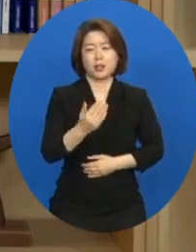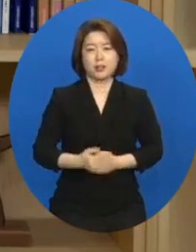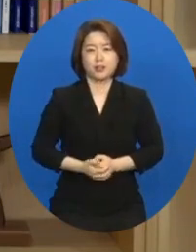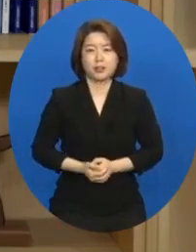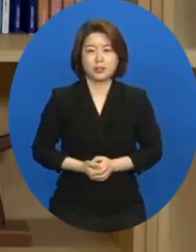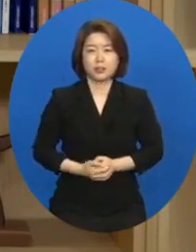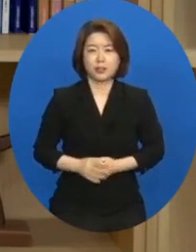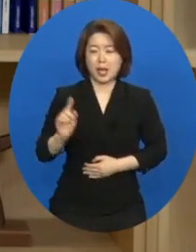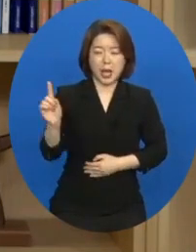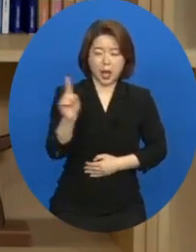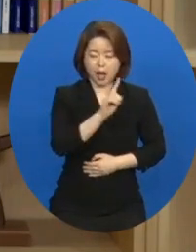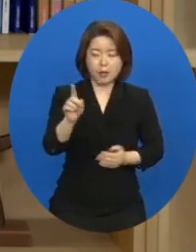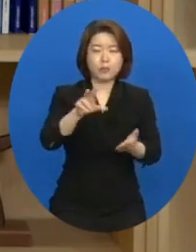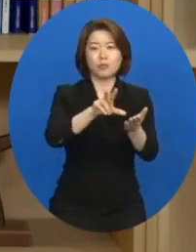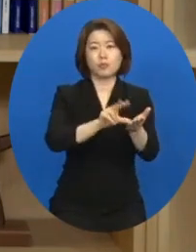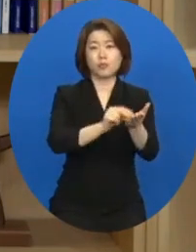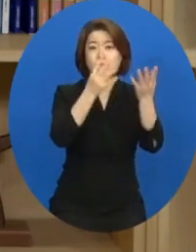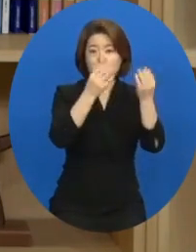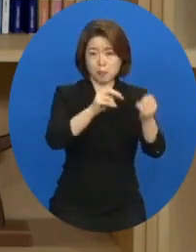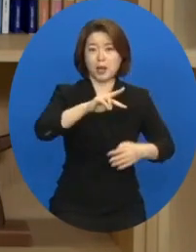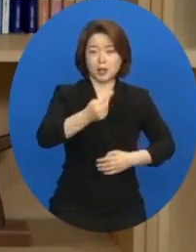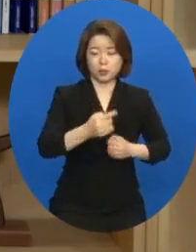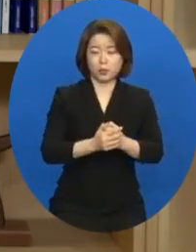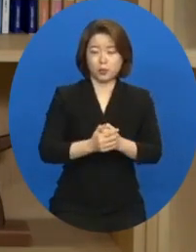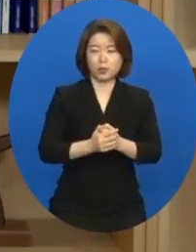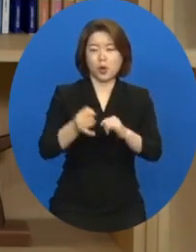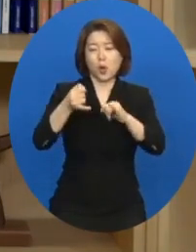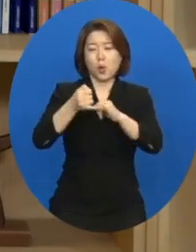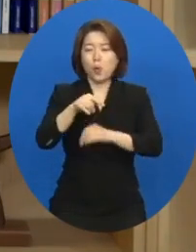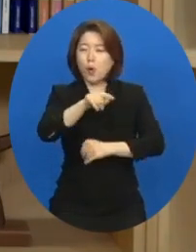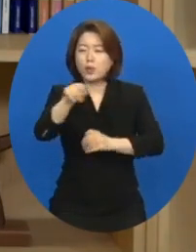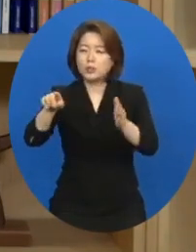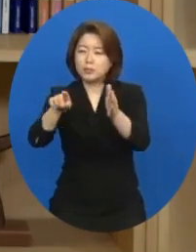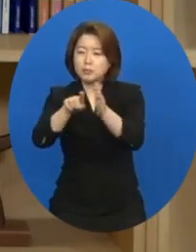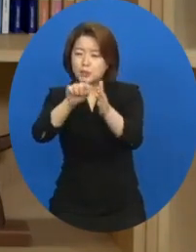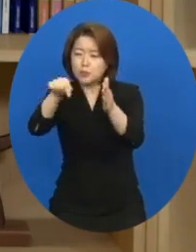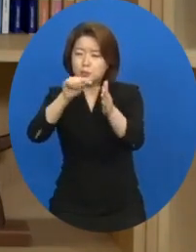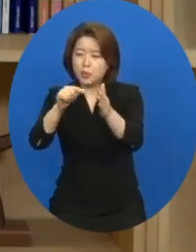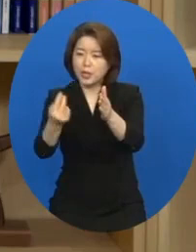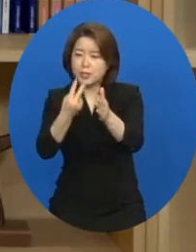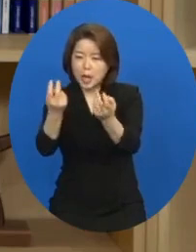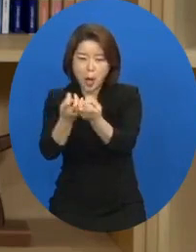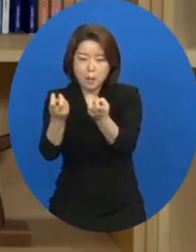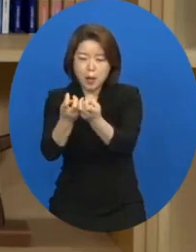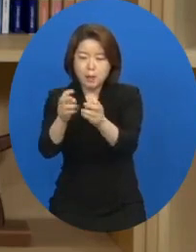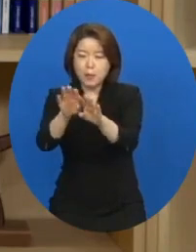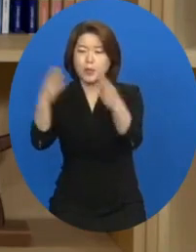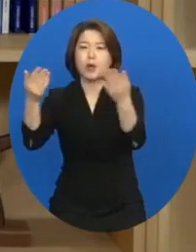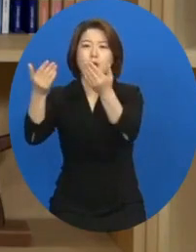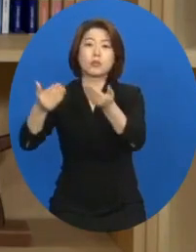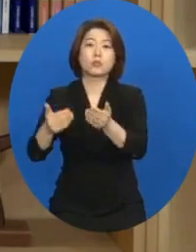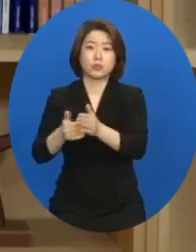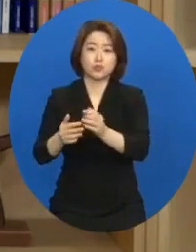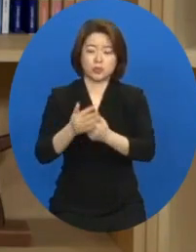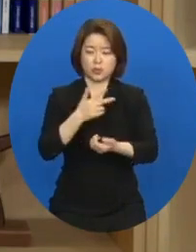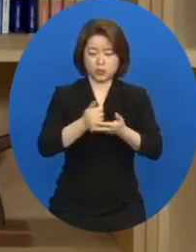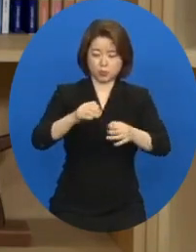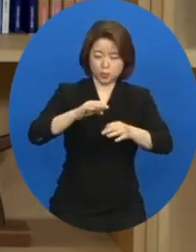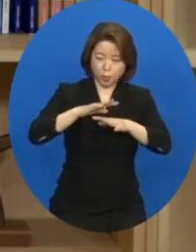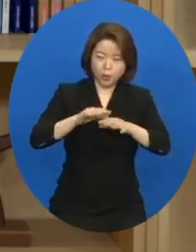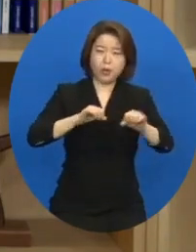아무리 문제가 많아도 반드시 그 믿음 속에 살 길이 열립니다 주님은 놀랍게 역사하실 게